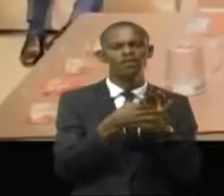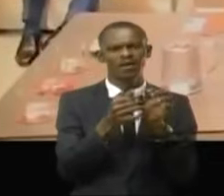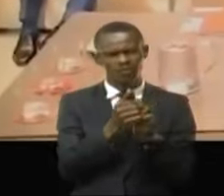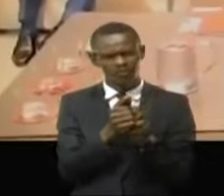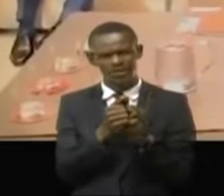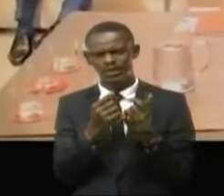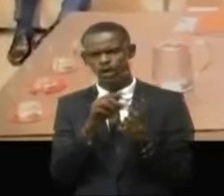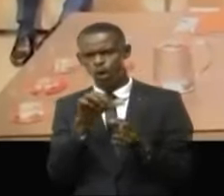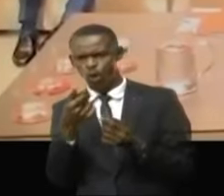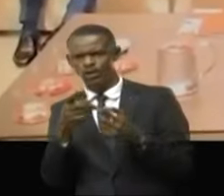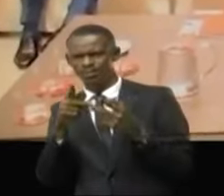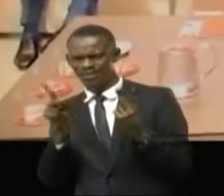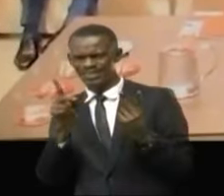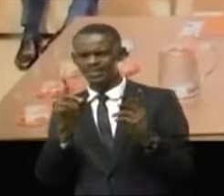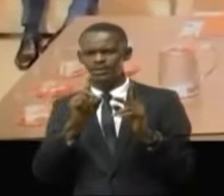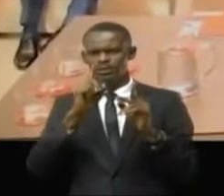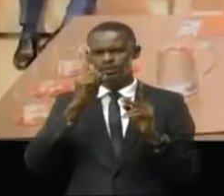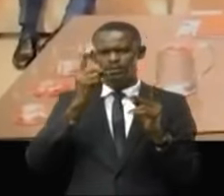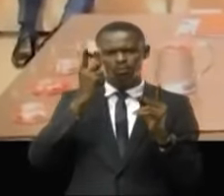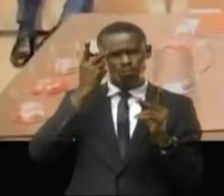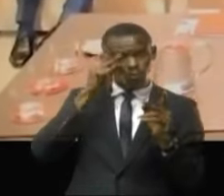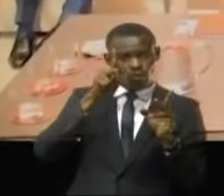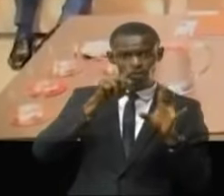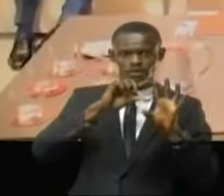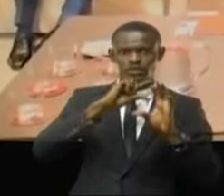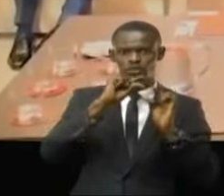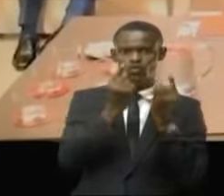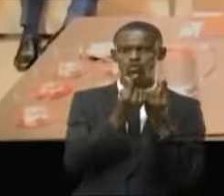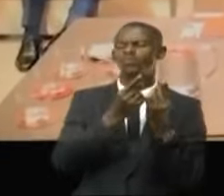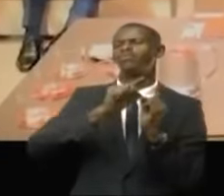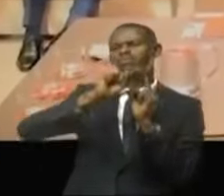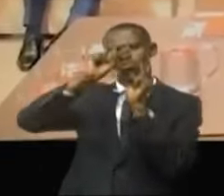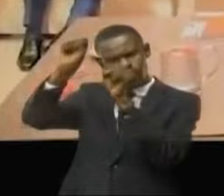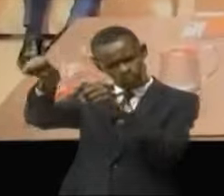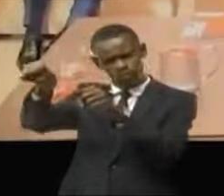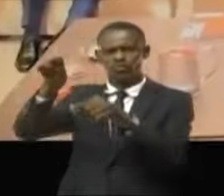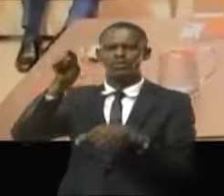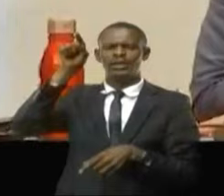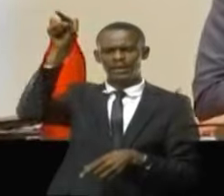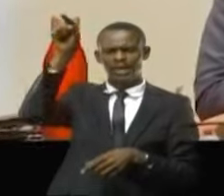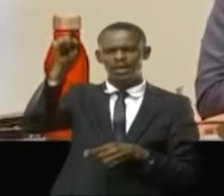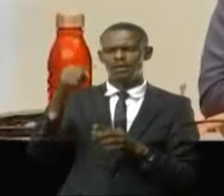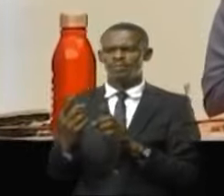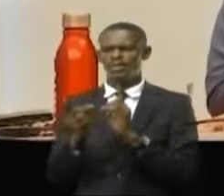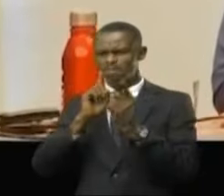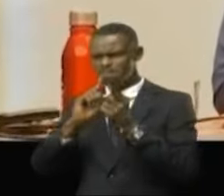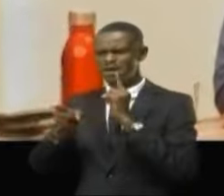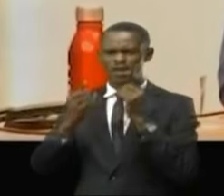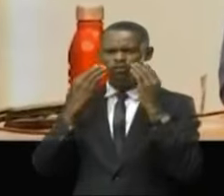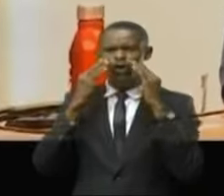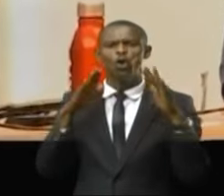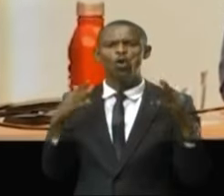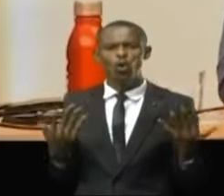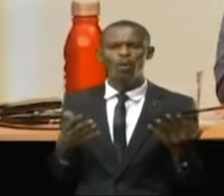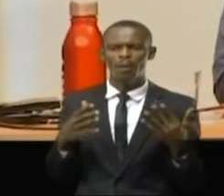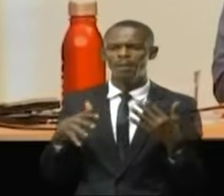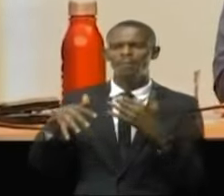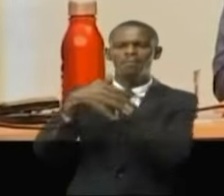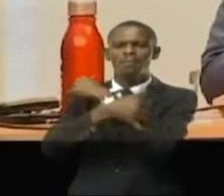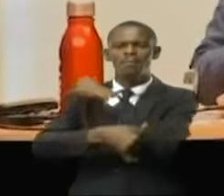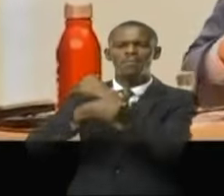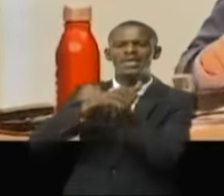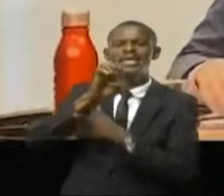Sanchez, ont évoqué toutes les questions liées au fonctionnement de leur organisation. Dans sa casquette du président de l'Union